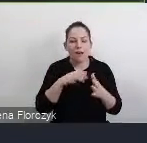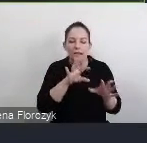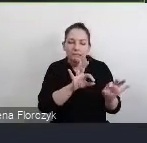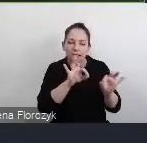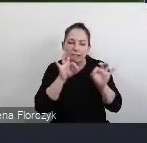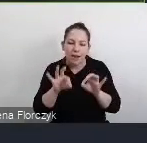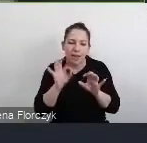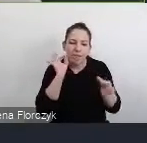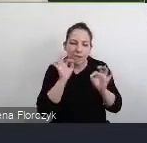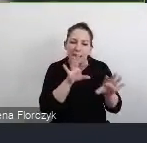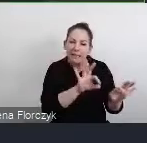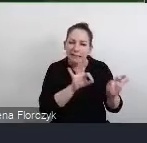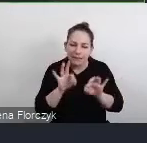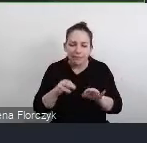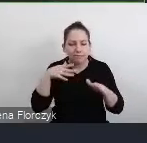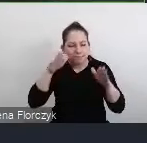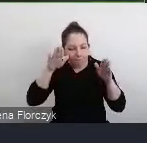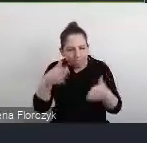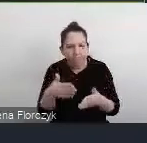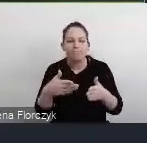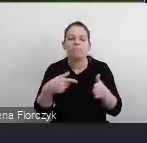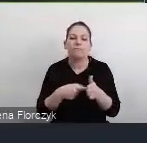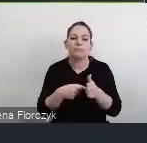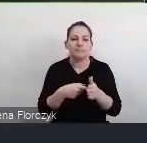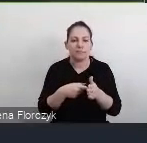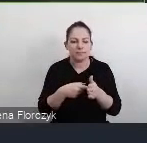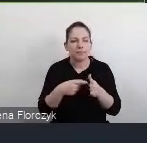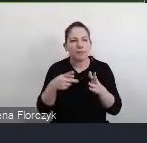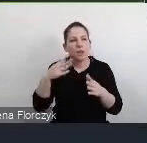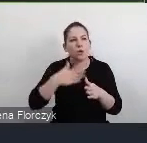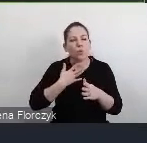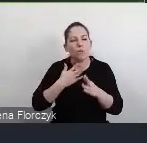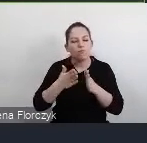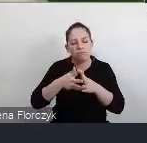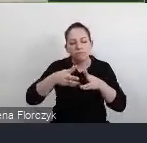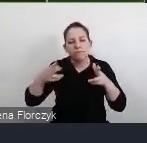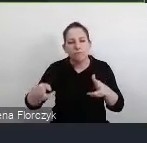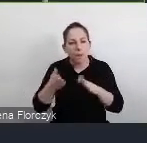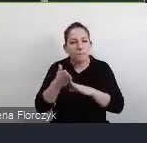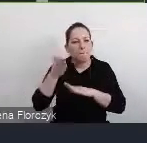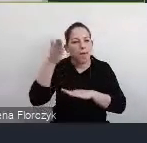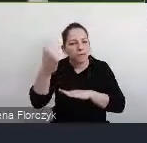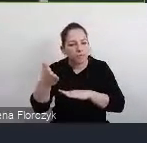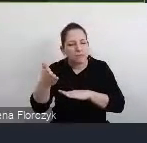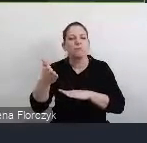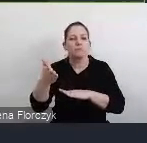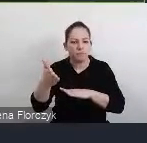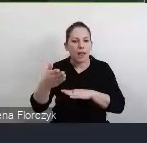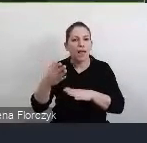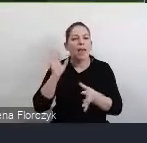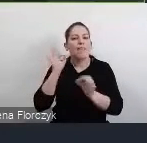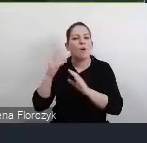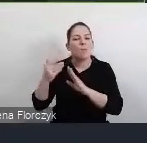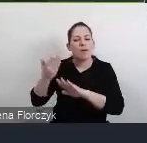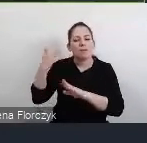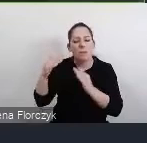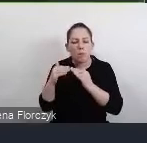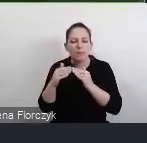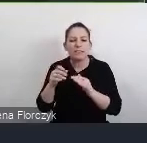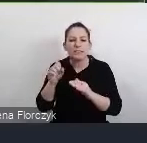tych danych i skupiać się na nich w takiej perspektywie też, mając te dane historyczne